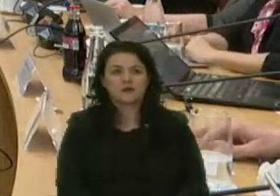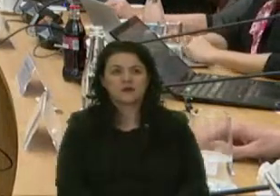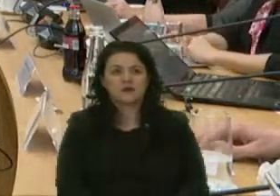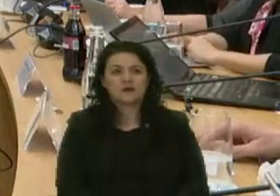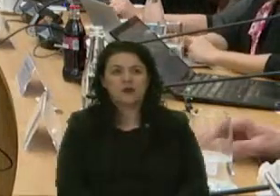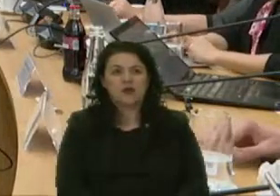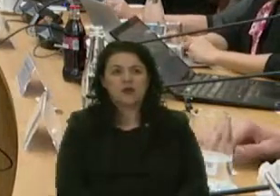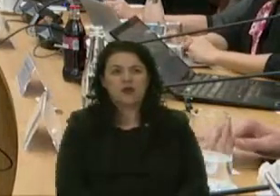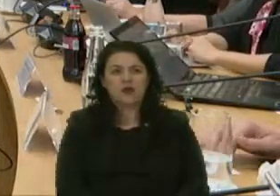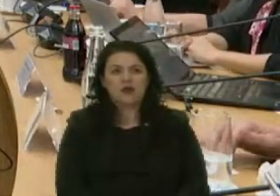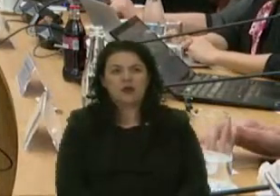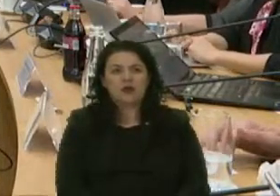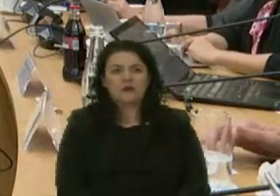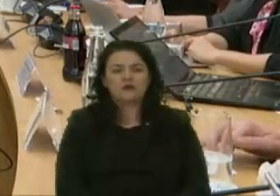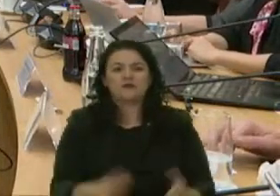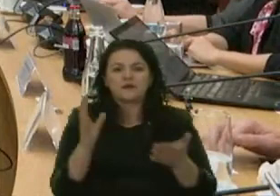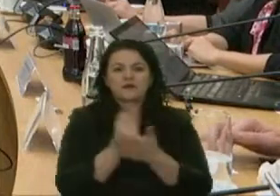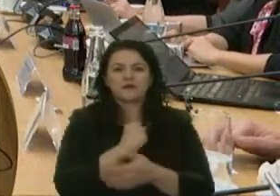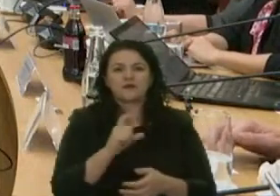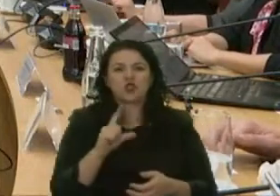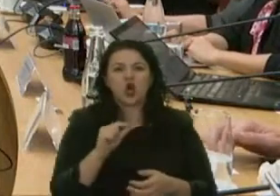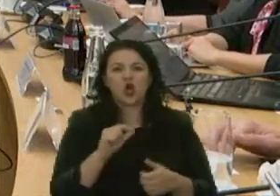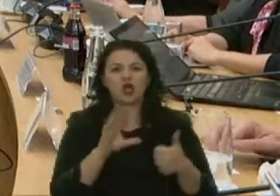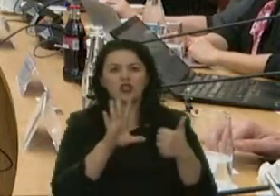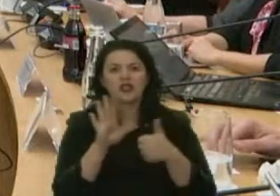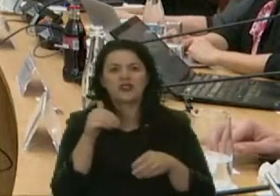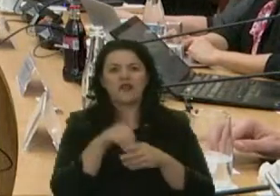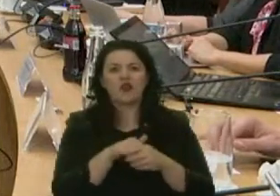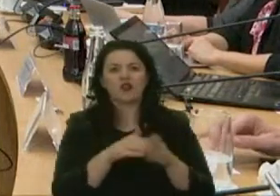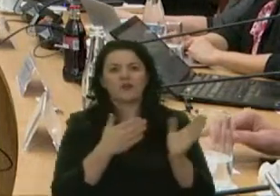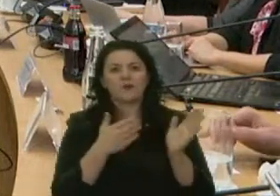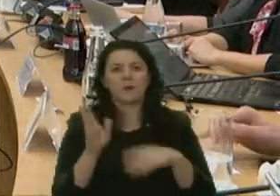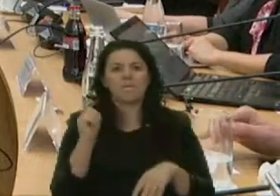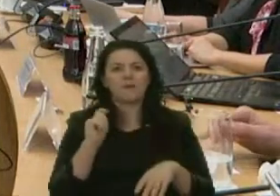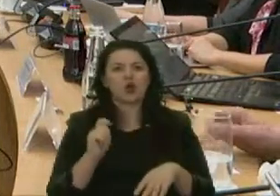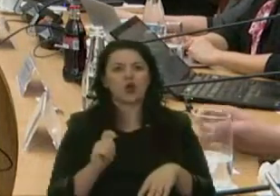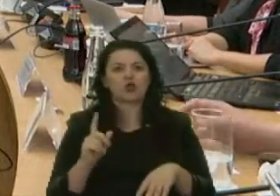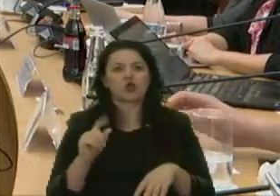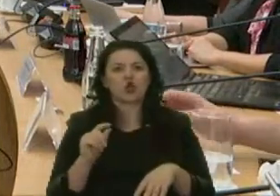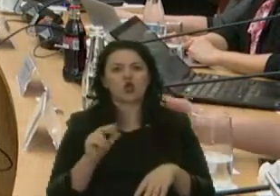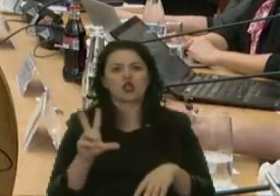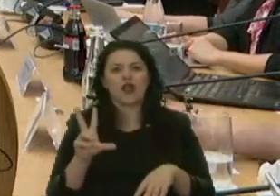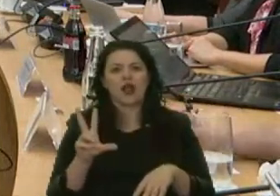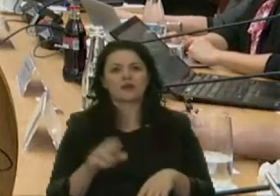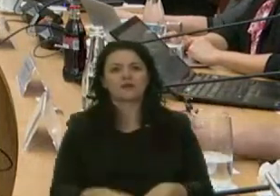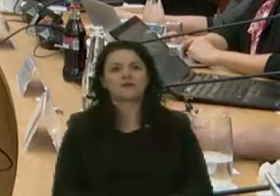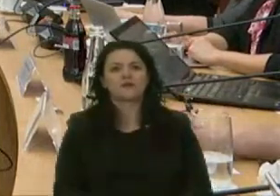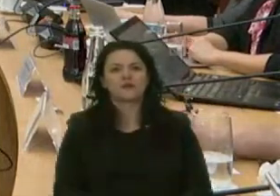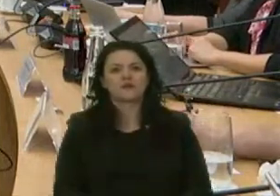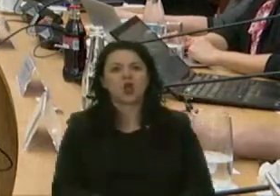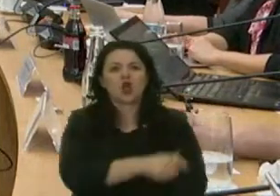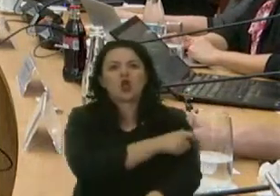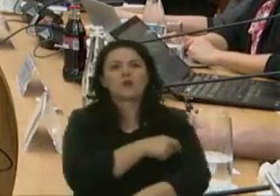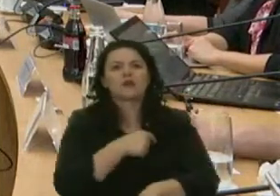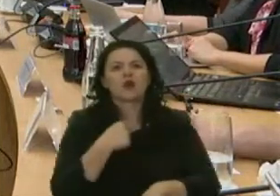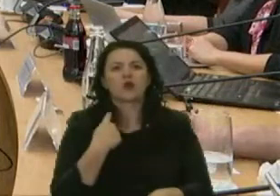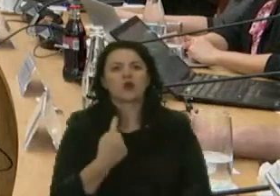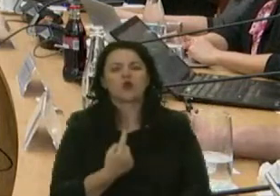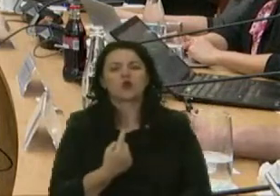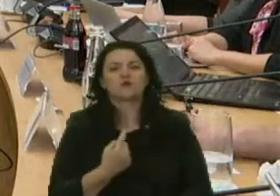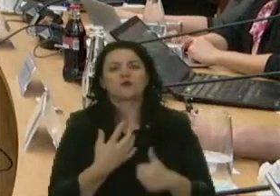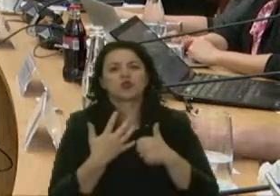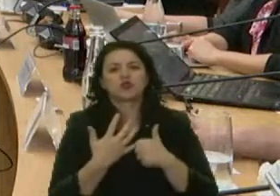22 Proiectul a trecut cu 26 de voturi proiectul numărul 23 Comisia 1 Comisia de buget aviz favorabil